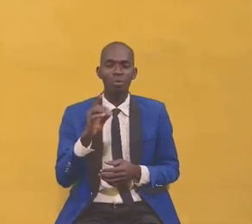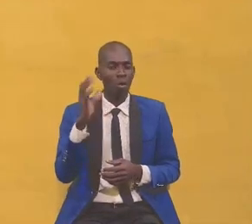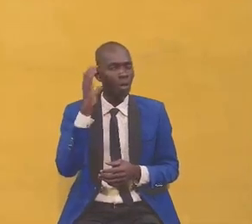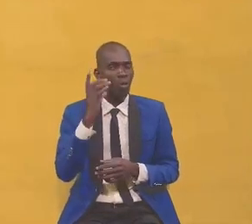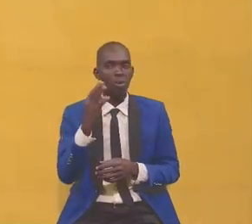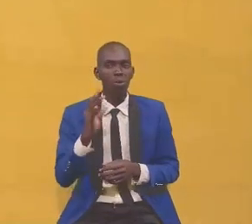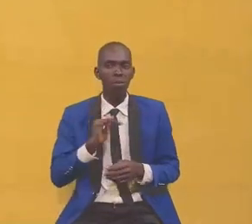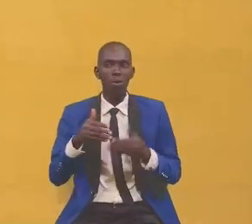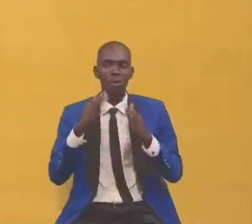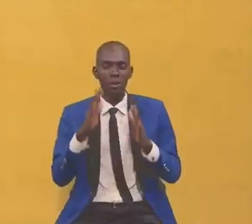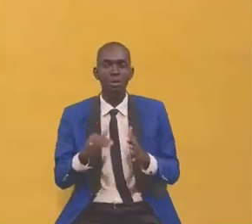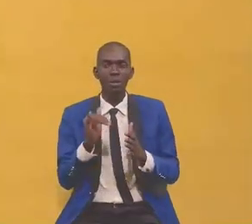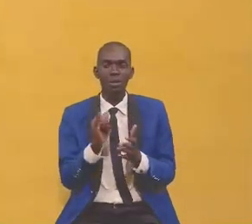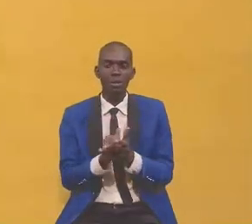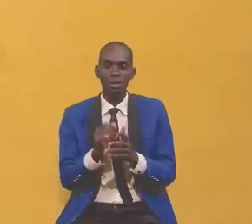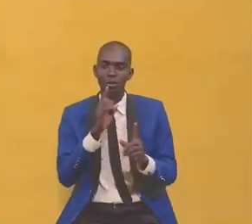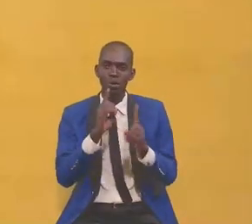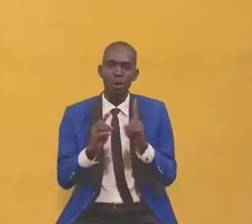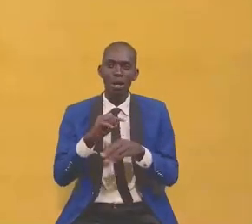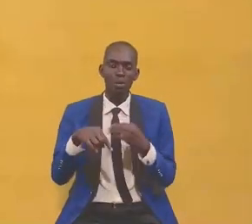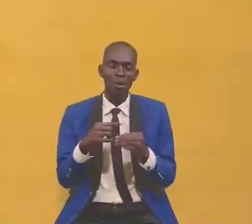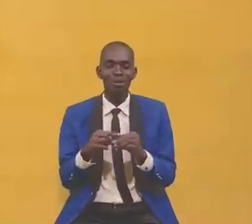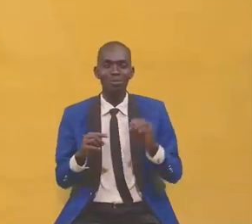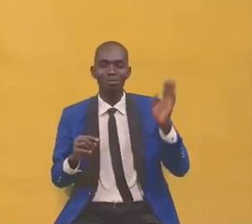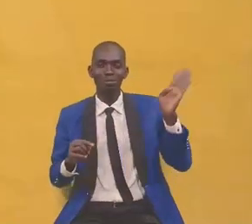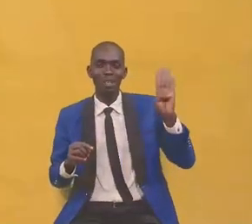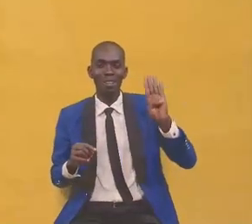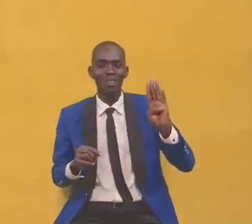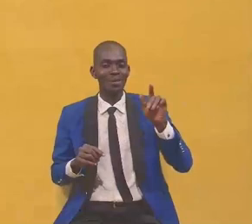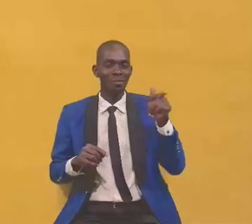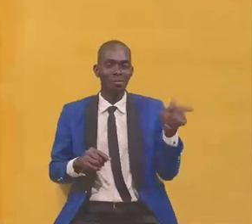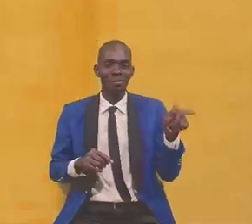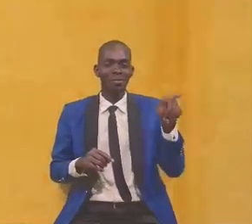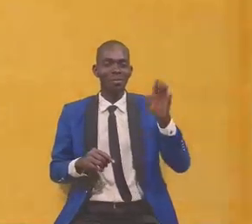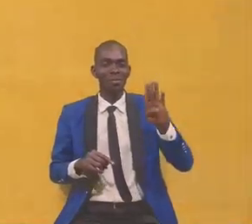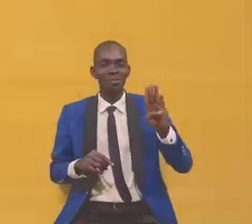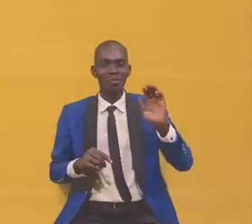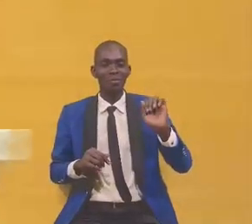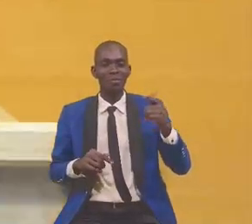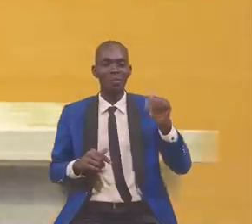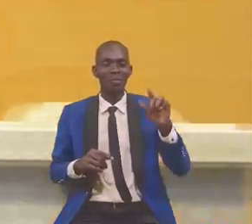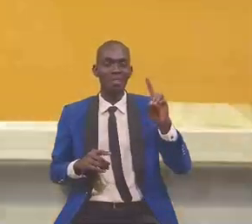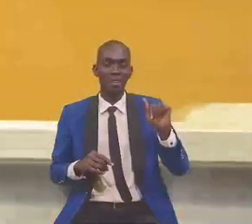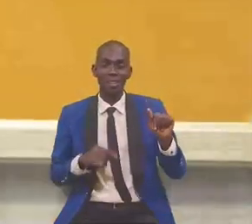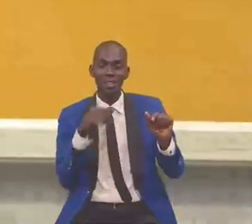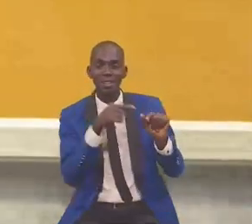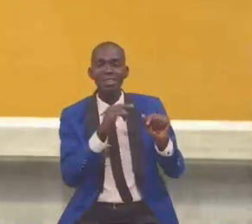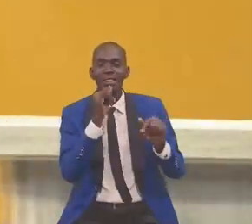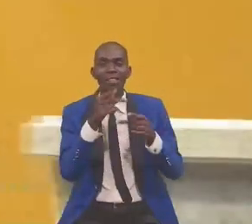Il parlait de Bagada. Vous pouvez ne pas comprendre Bagada. C'est là où nous avons notre siège